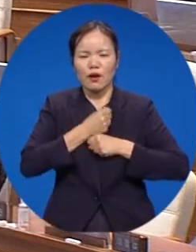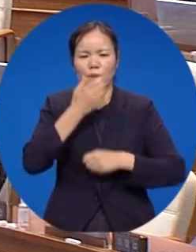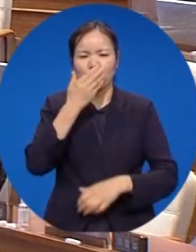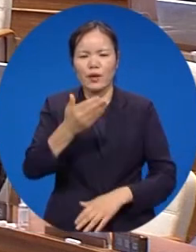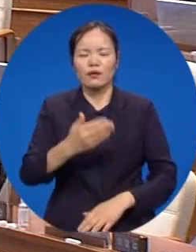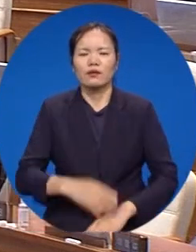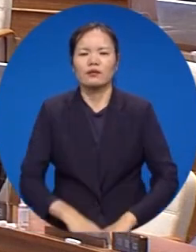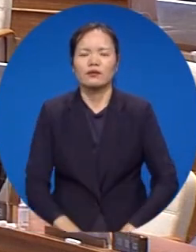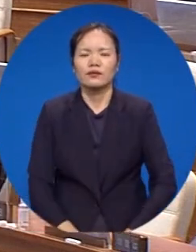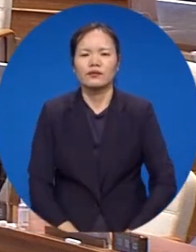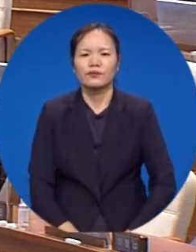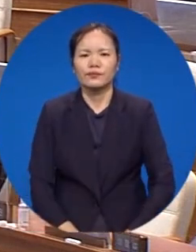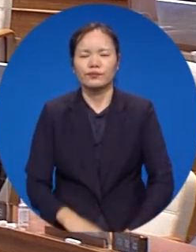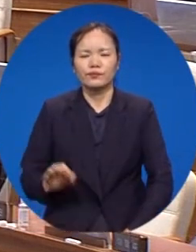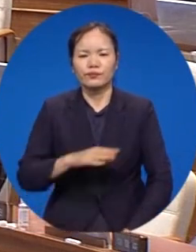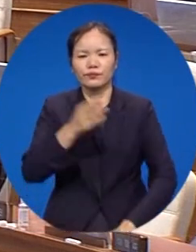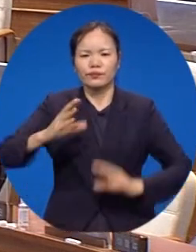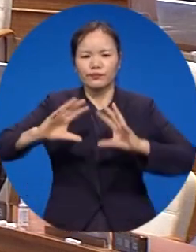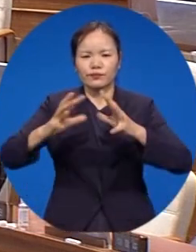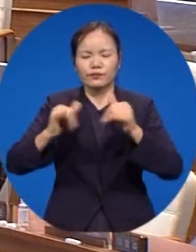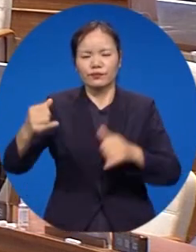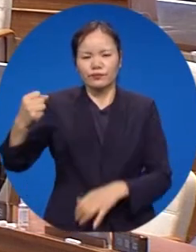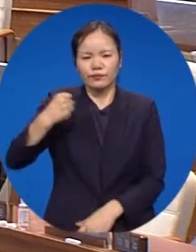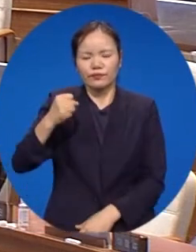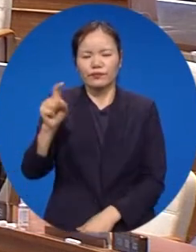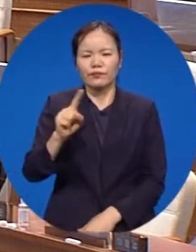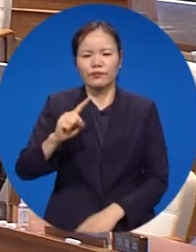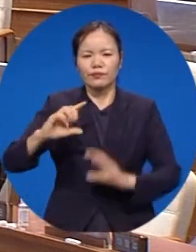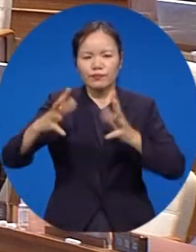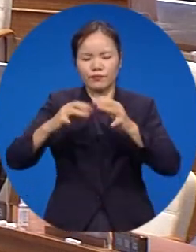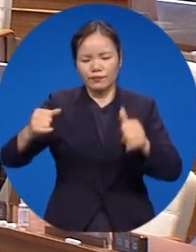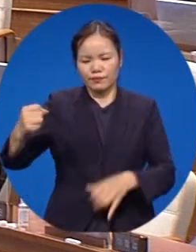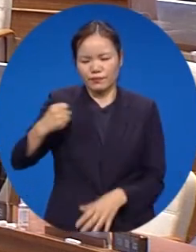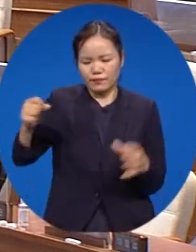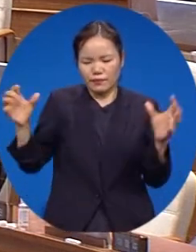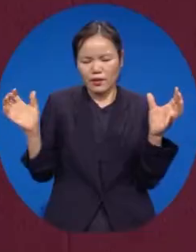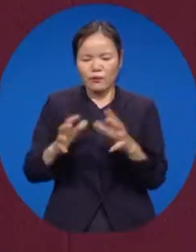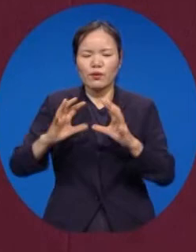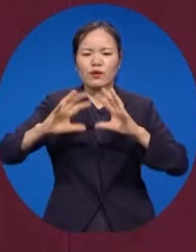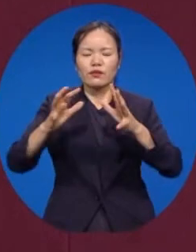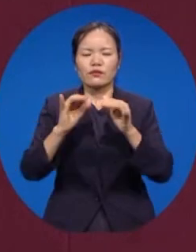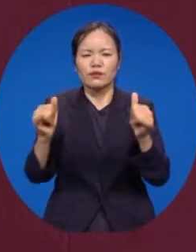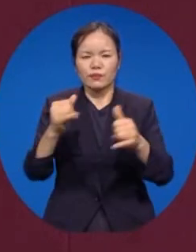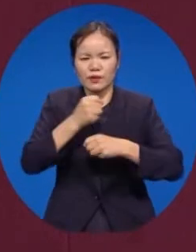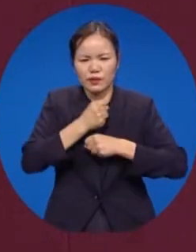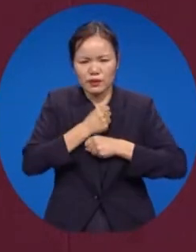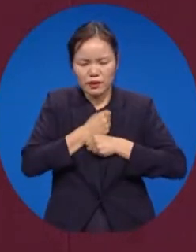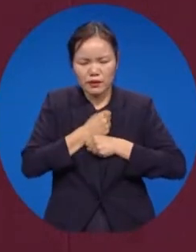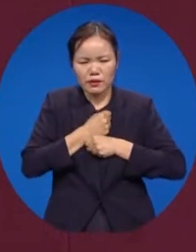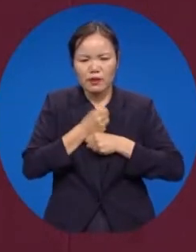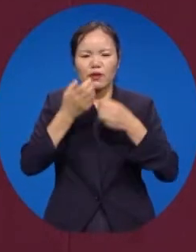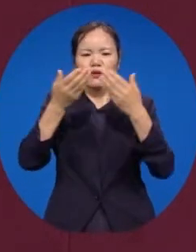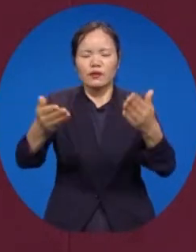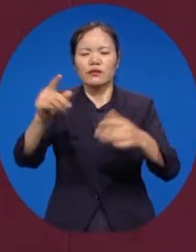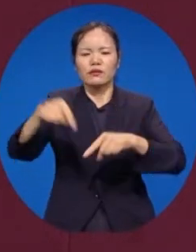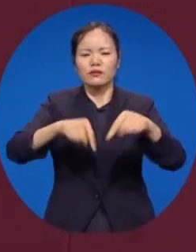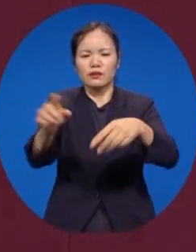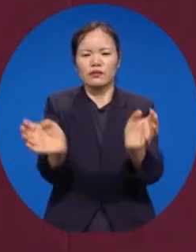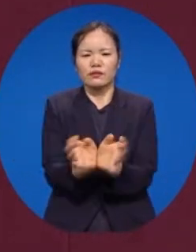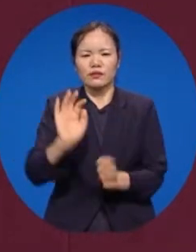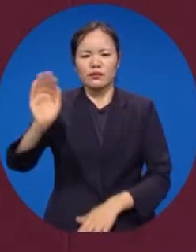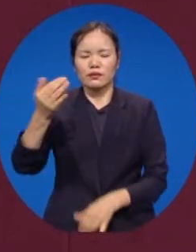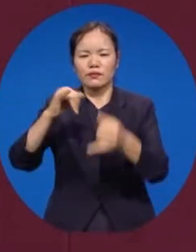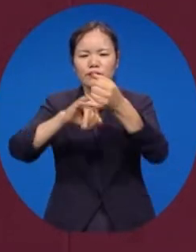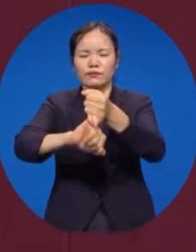있습니다. 우리 국민의 힘은 국민의 힘을 모아 국민을 지켜드리는 정당이 되겠습니다.